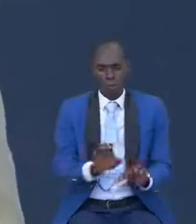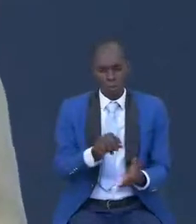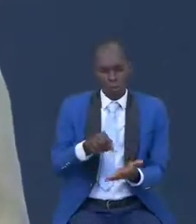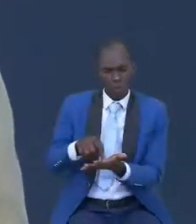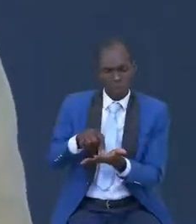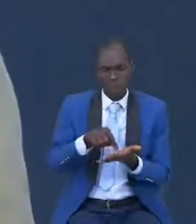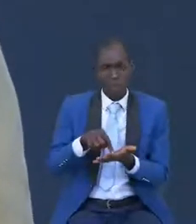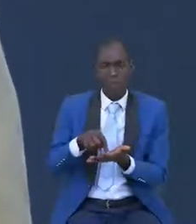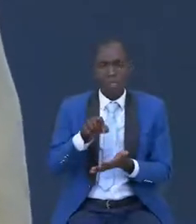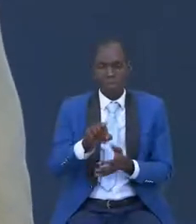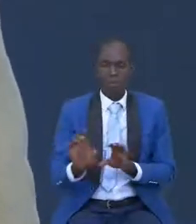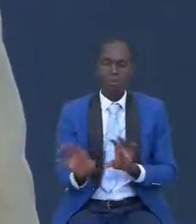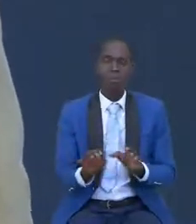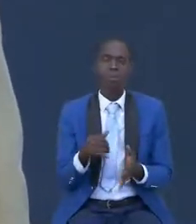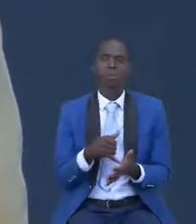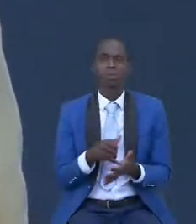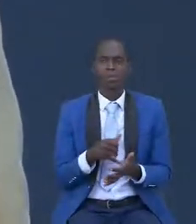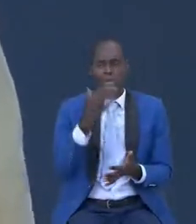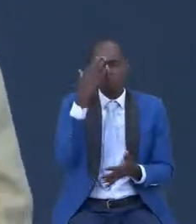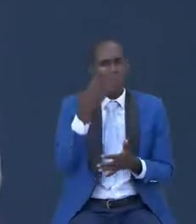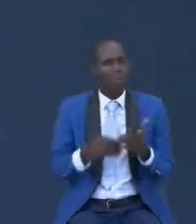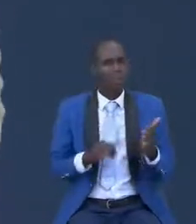fais cela. Et il le fait.